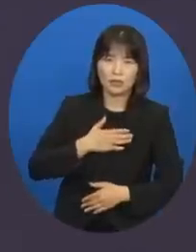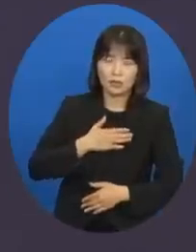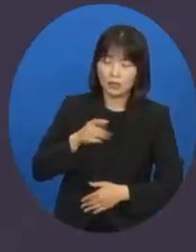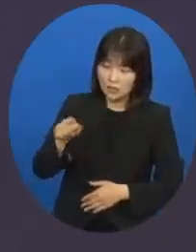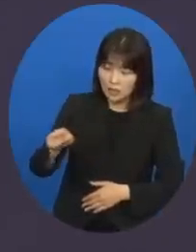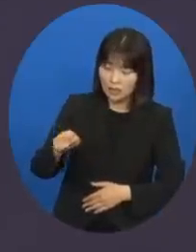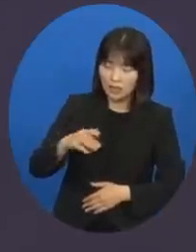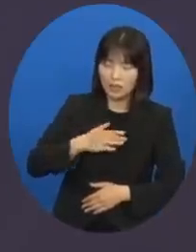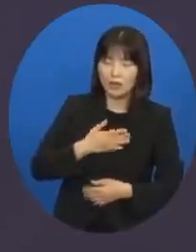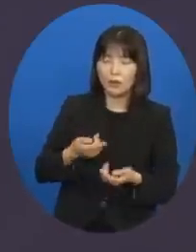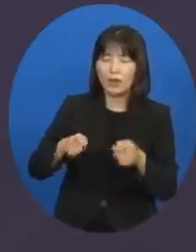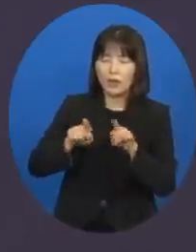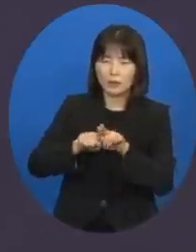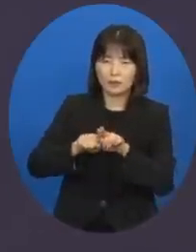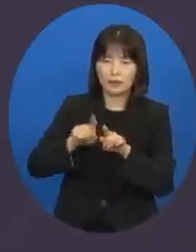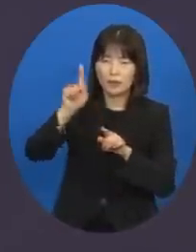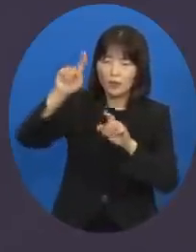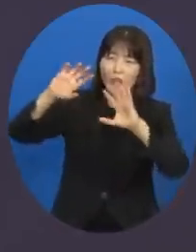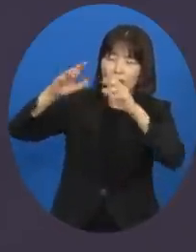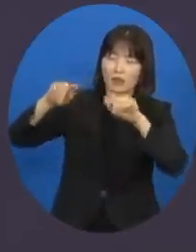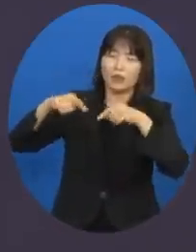함께 낙원에 있을 거야.